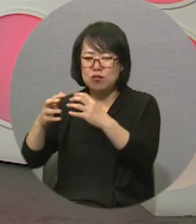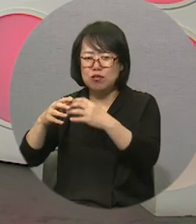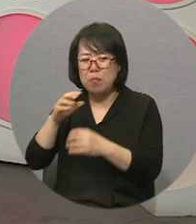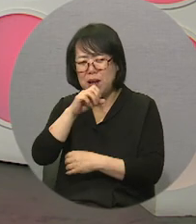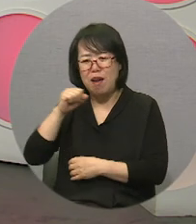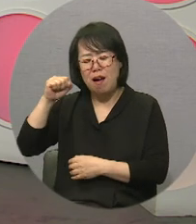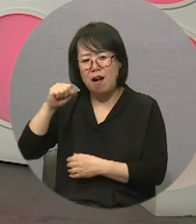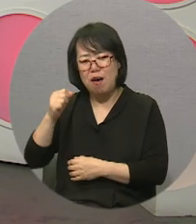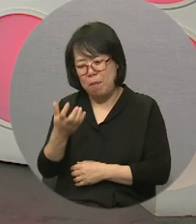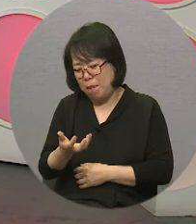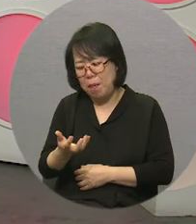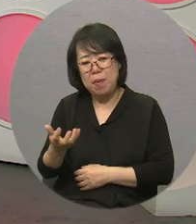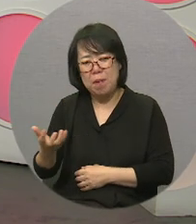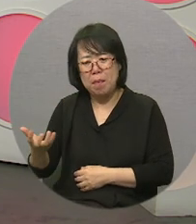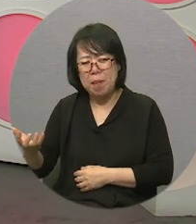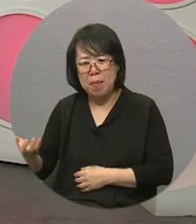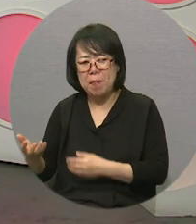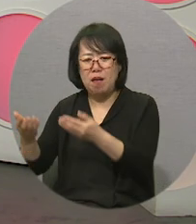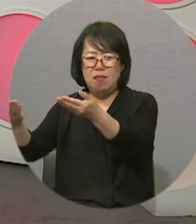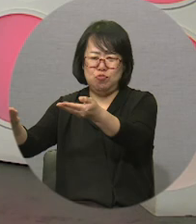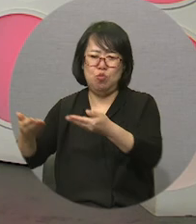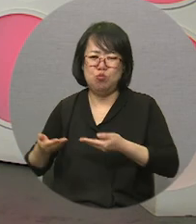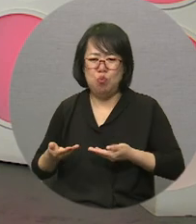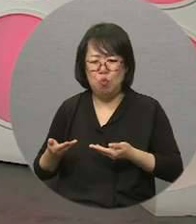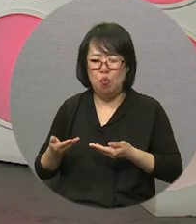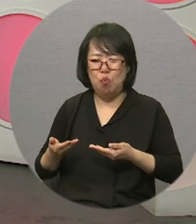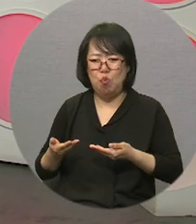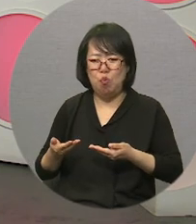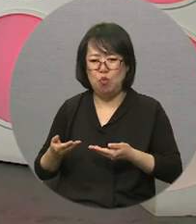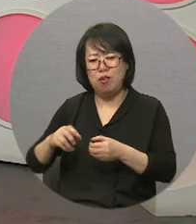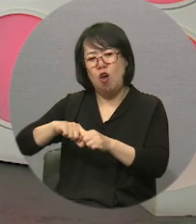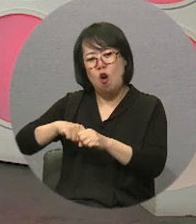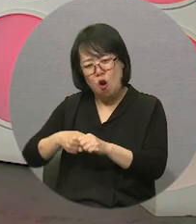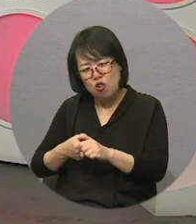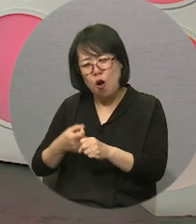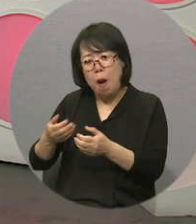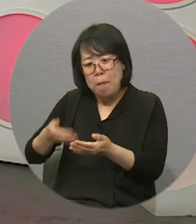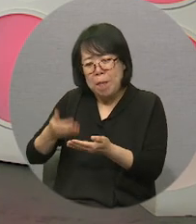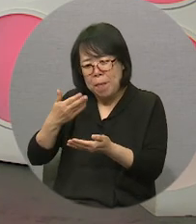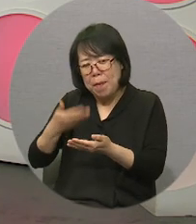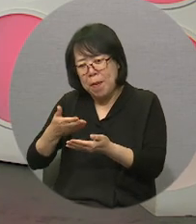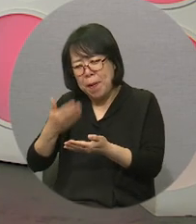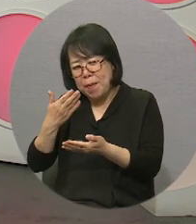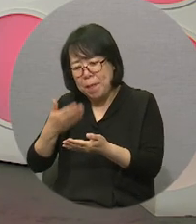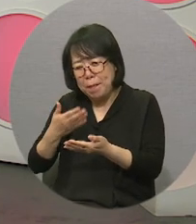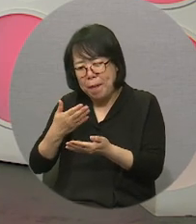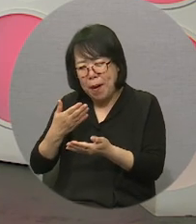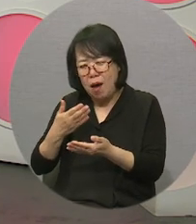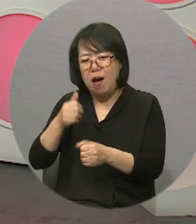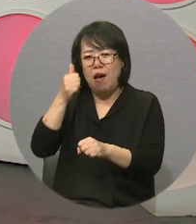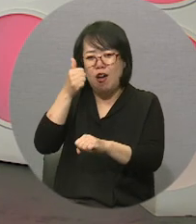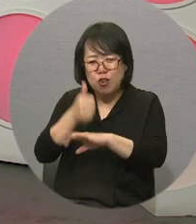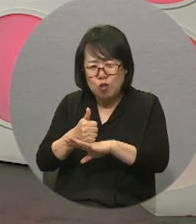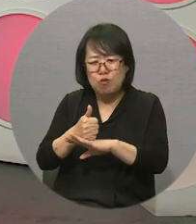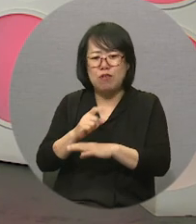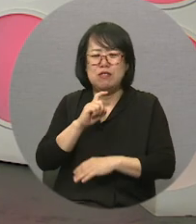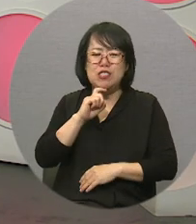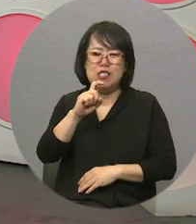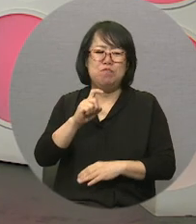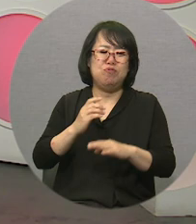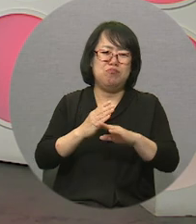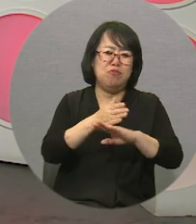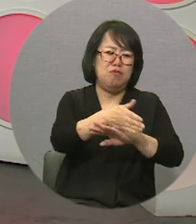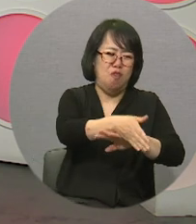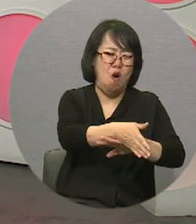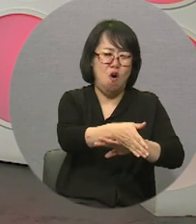그날 밥 한 공기를 깔끔하게 비우느라 10분이나 지각을 하고 말았는데요.